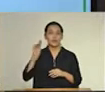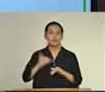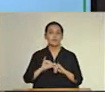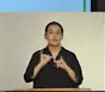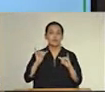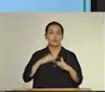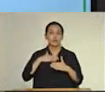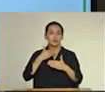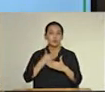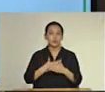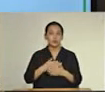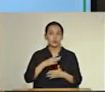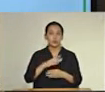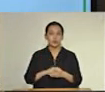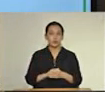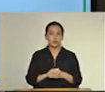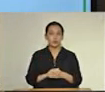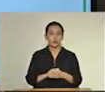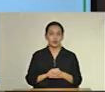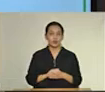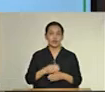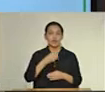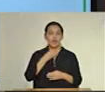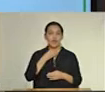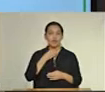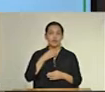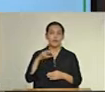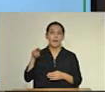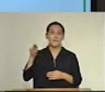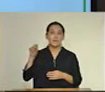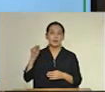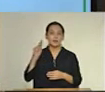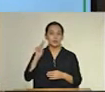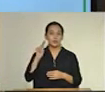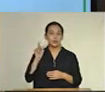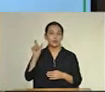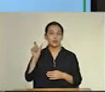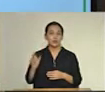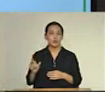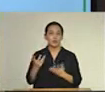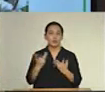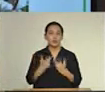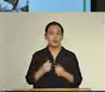Ya'ni zoologiya sohasidagi hayvon parazitlarini o'rgangan olimdir.